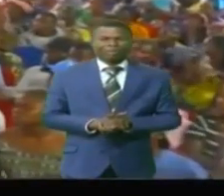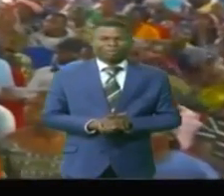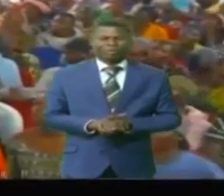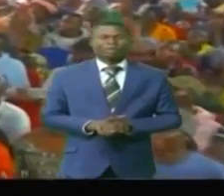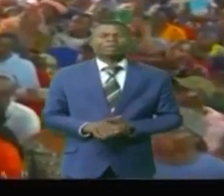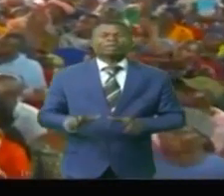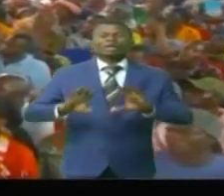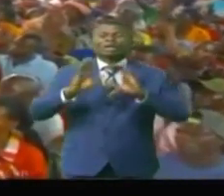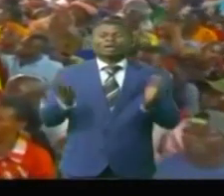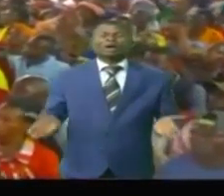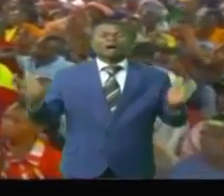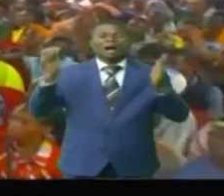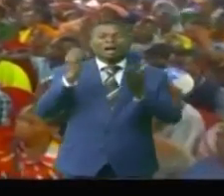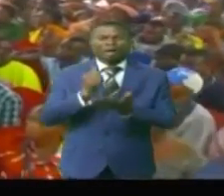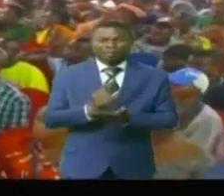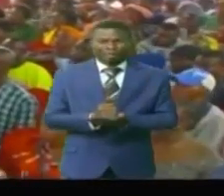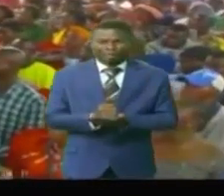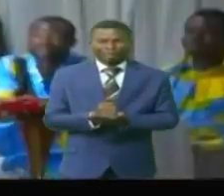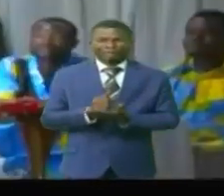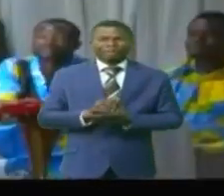Amen.